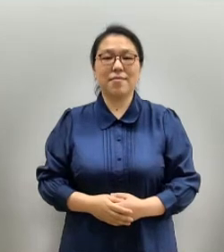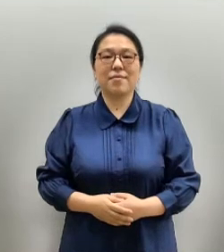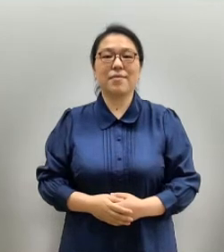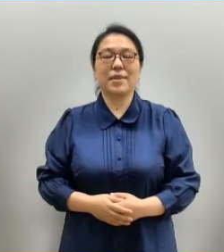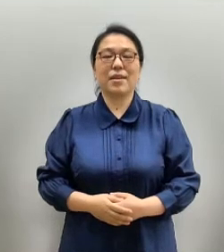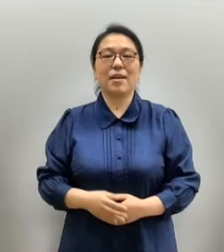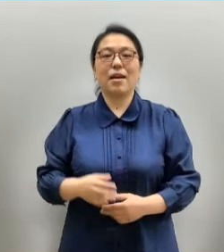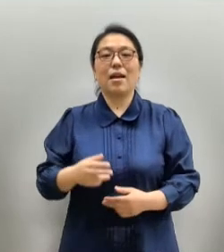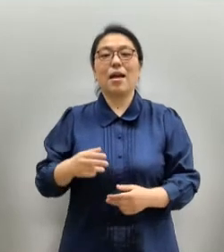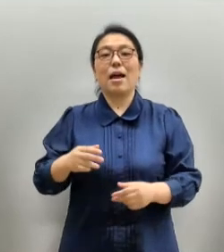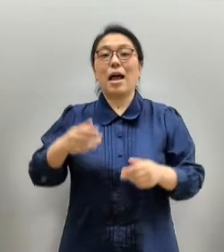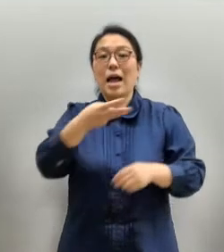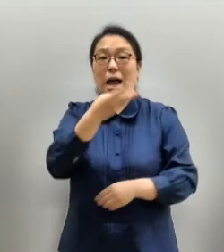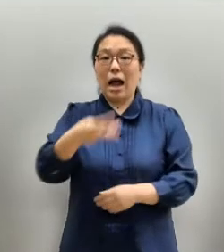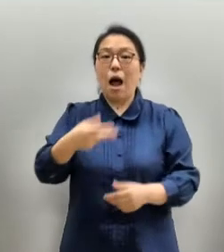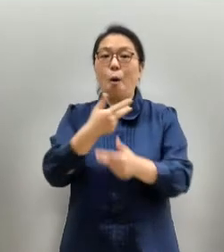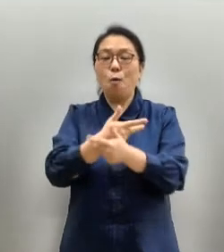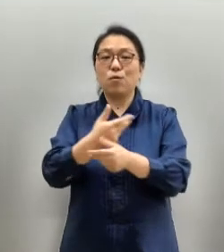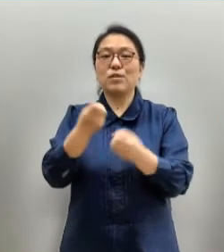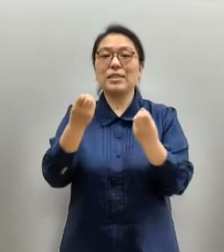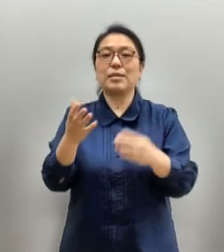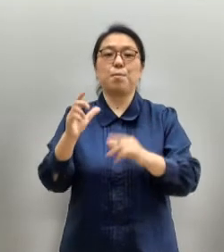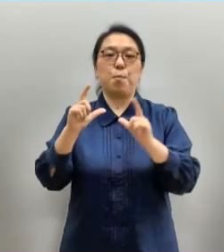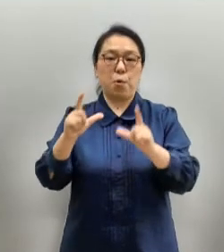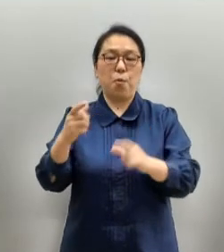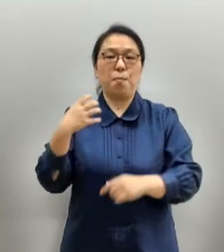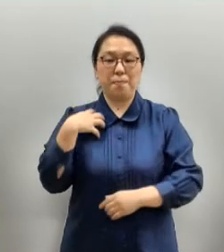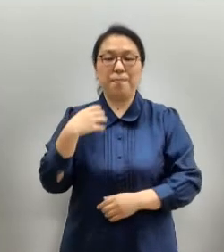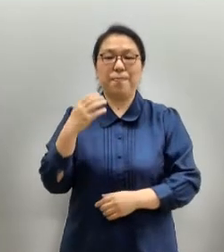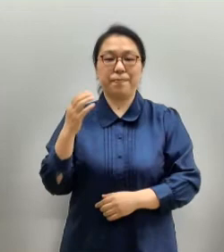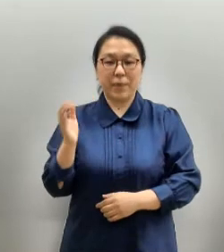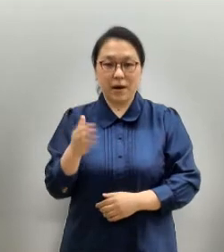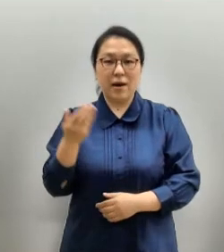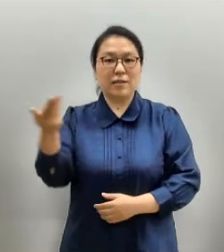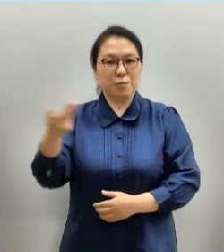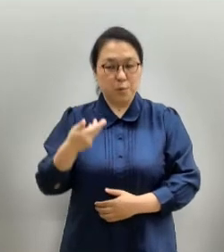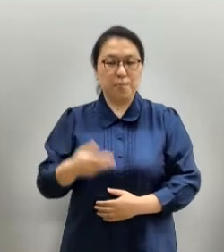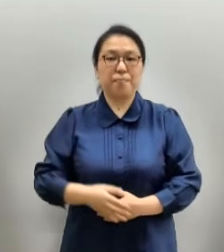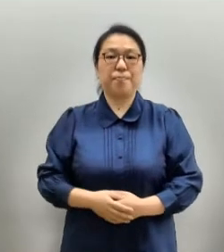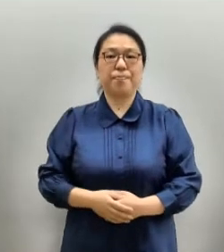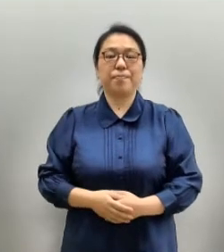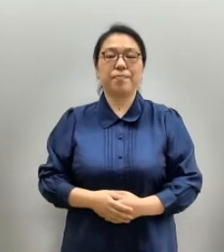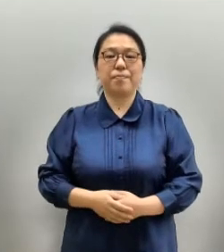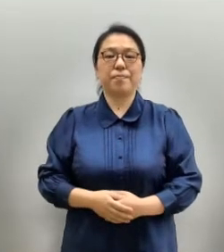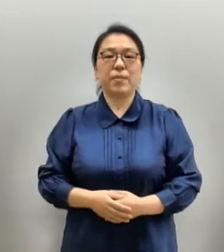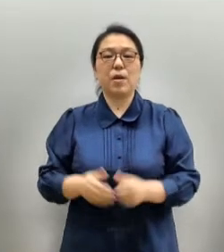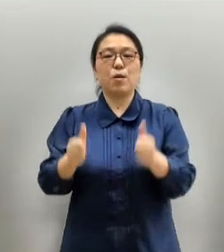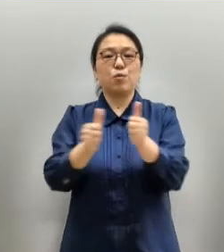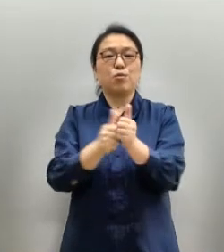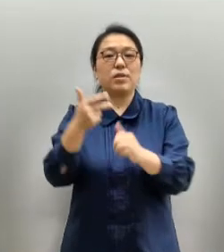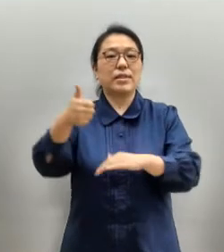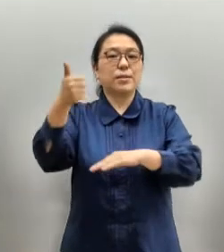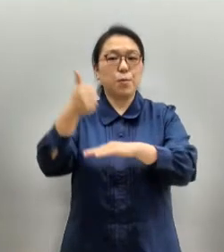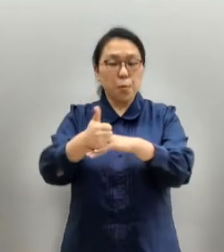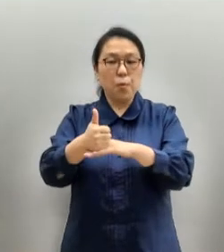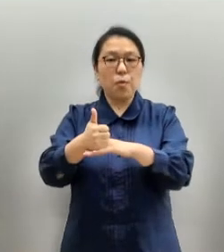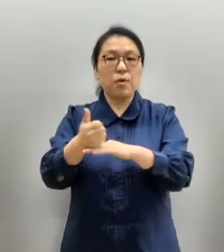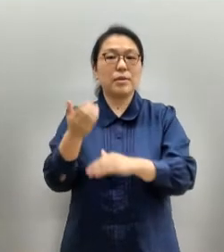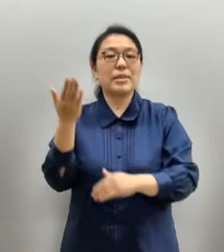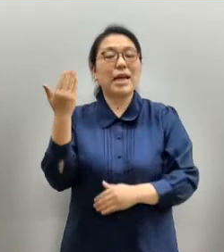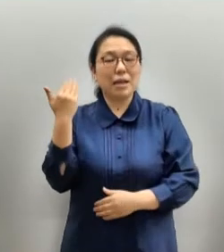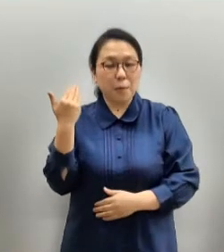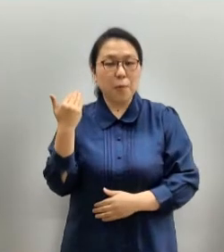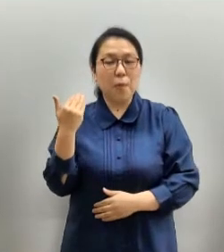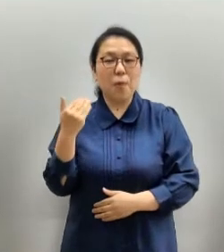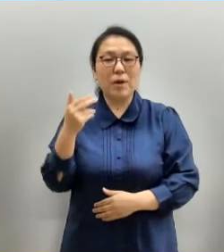。 幹事長の申し訳です。よろしくお願いいたします。じゃあまず副市長に、先ほど全力で